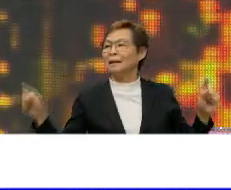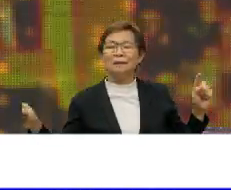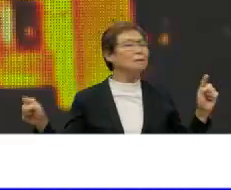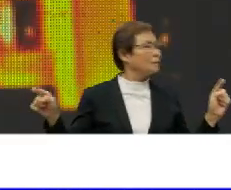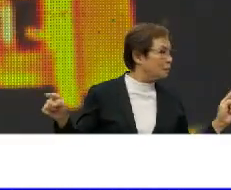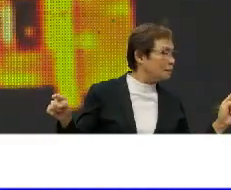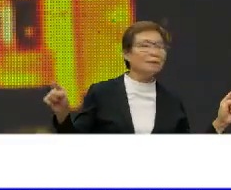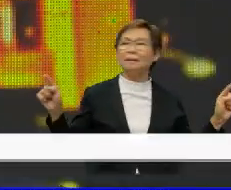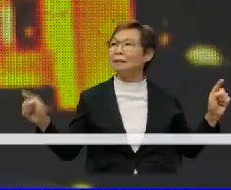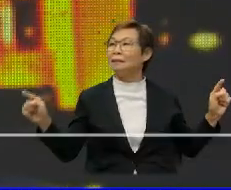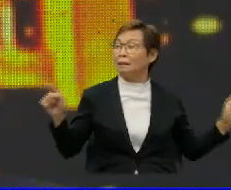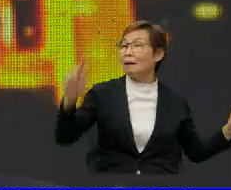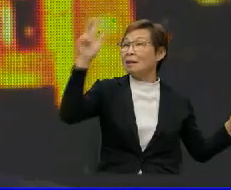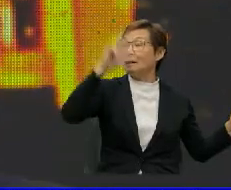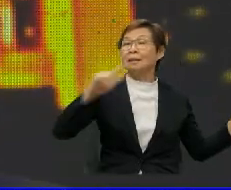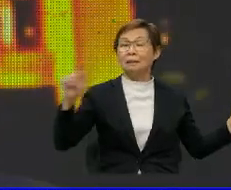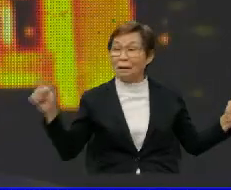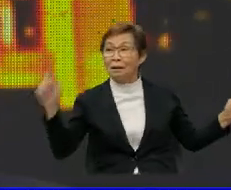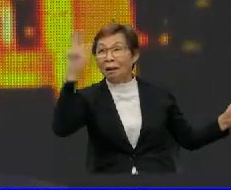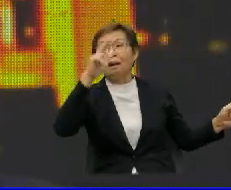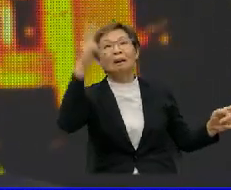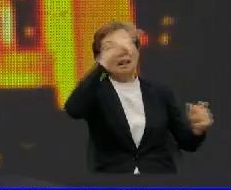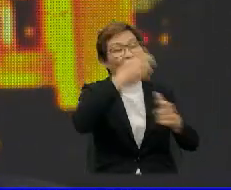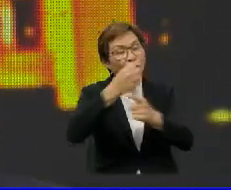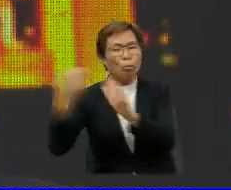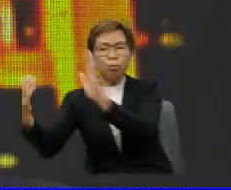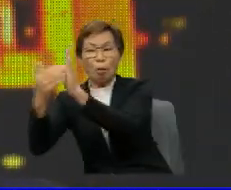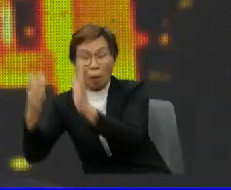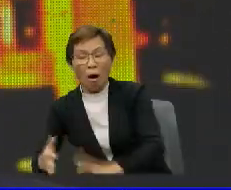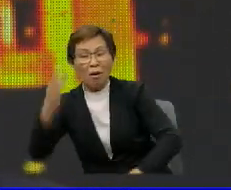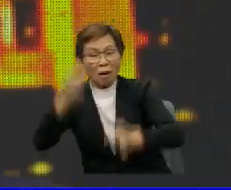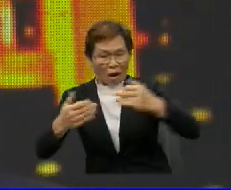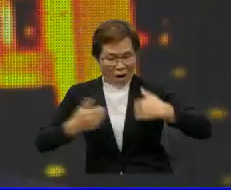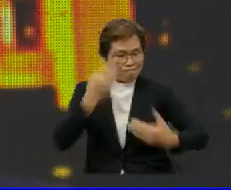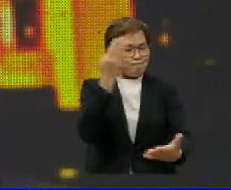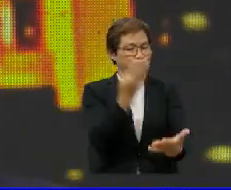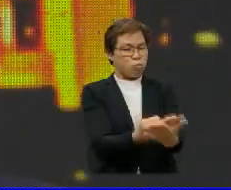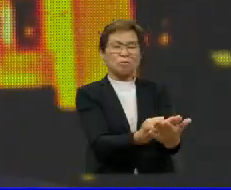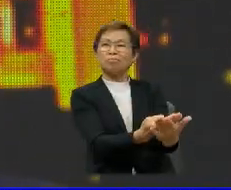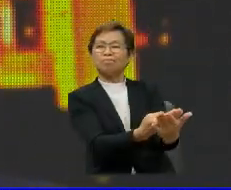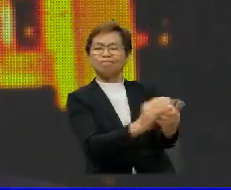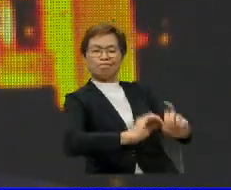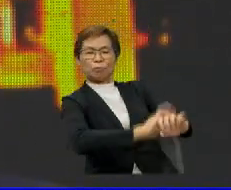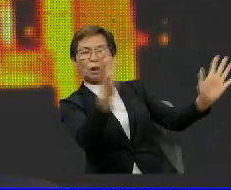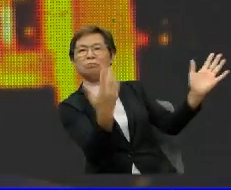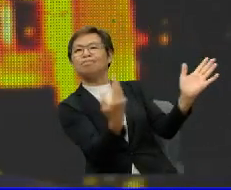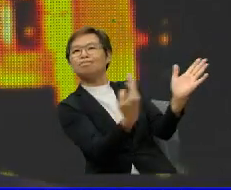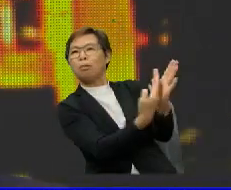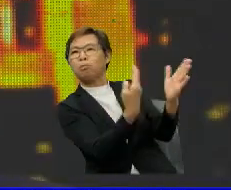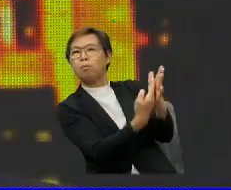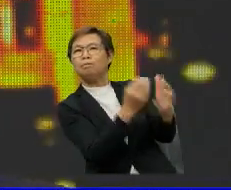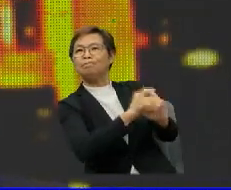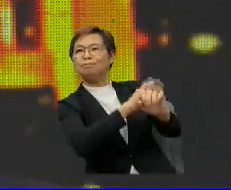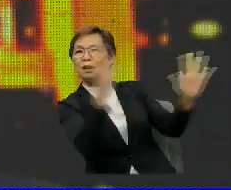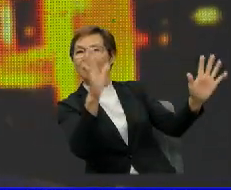pihak yang bersih dan tidak terlibat dalam sebaran salah lah kura-sua tidak perlu bimbang menjelaskan menurut si program buat